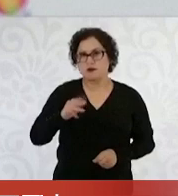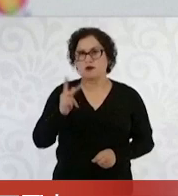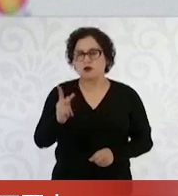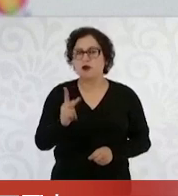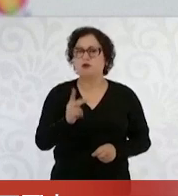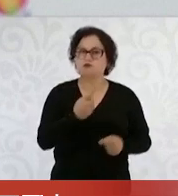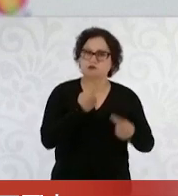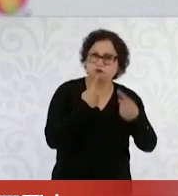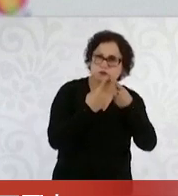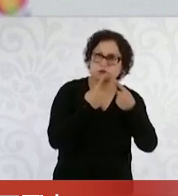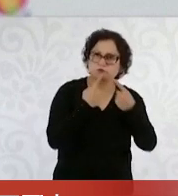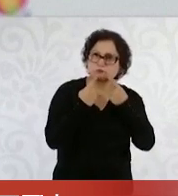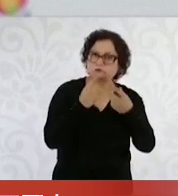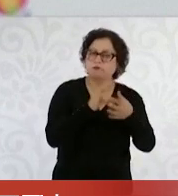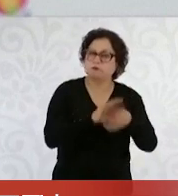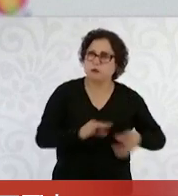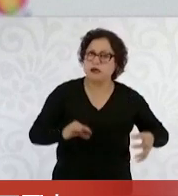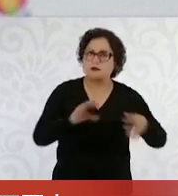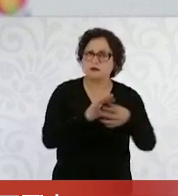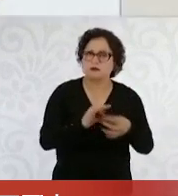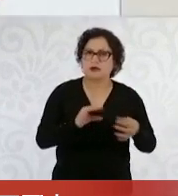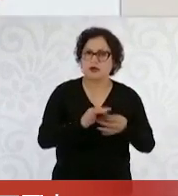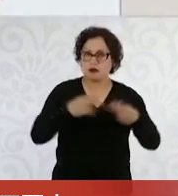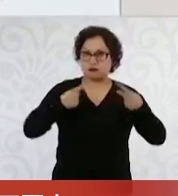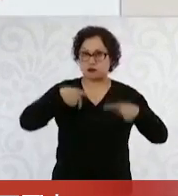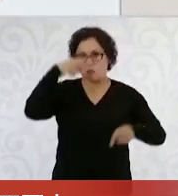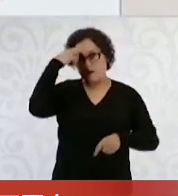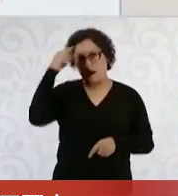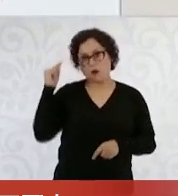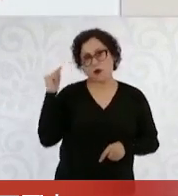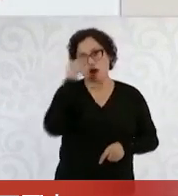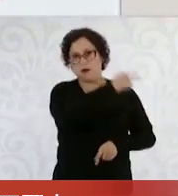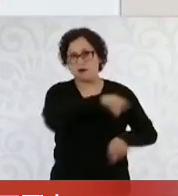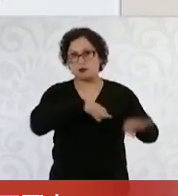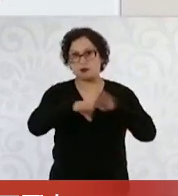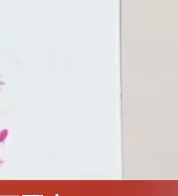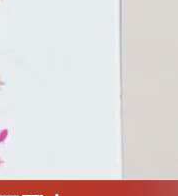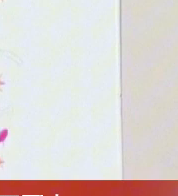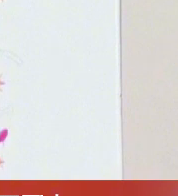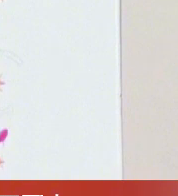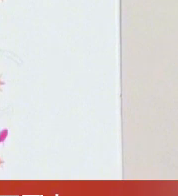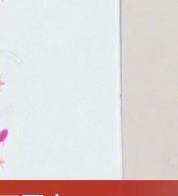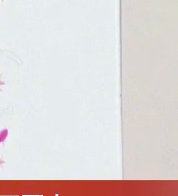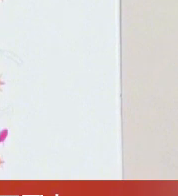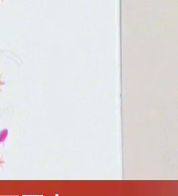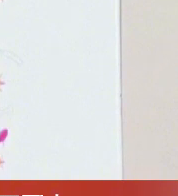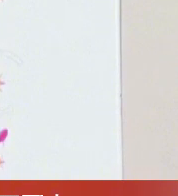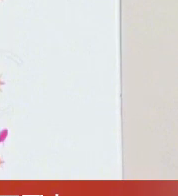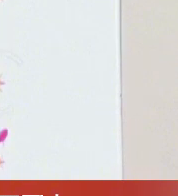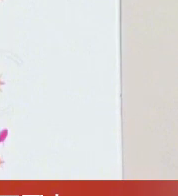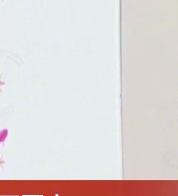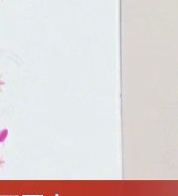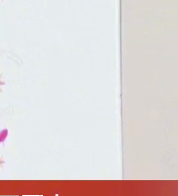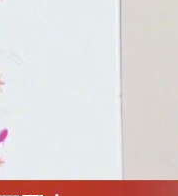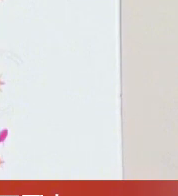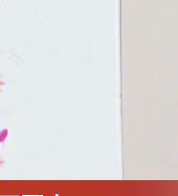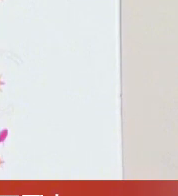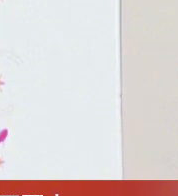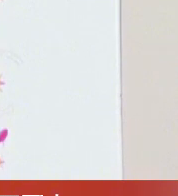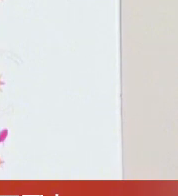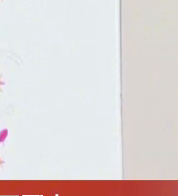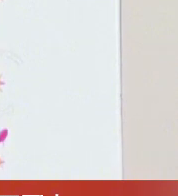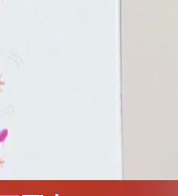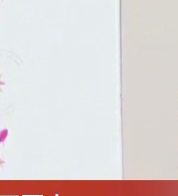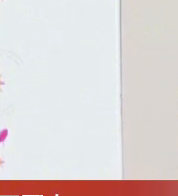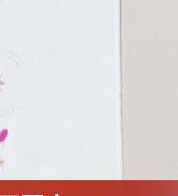正从墨西哥南部前进，其中一支于周三出发。另一支移民队伍2周前从南部